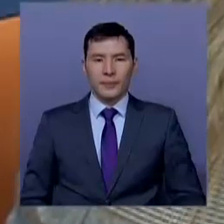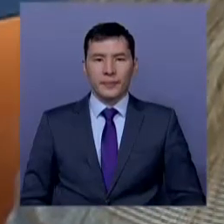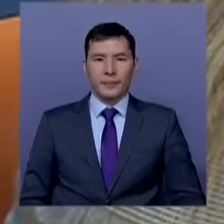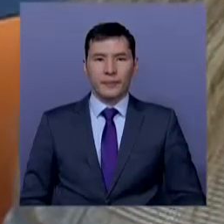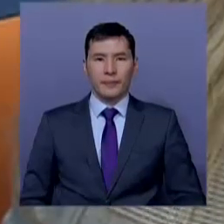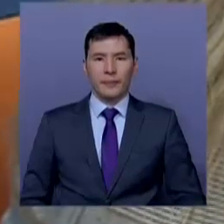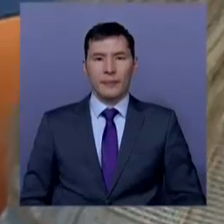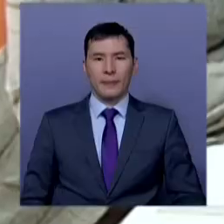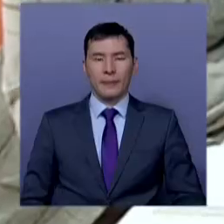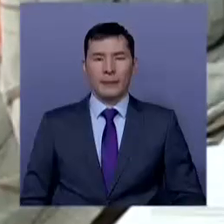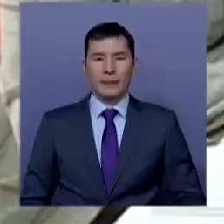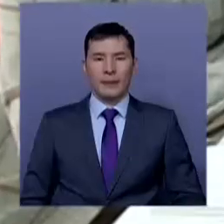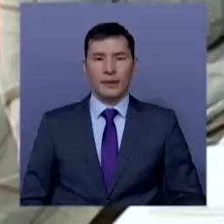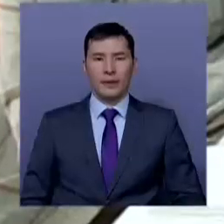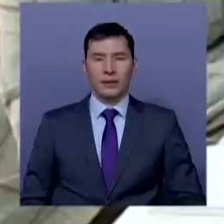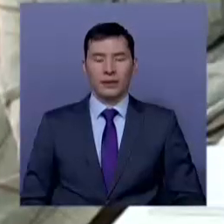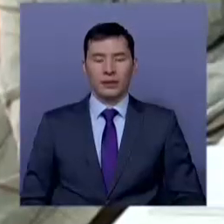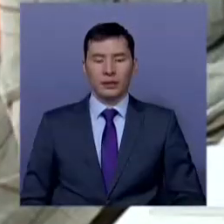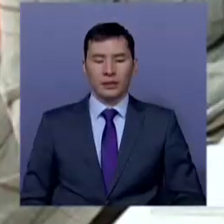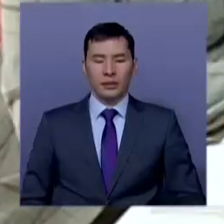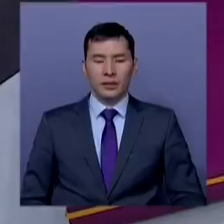Арғынұлы, Ғани Қалуов, Алматы телеарнасы.